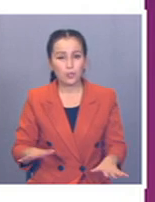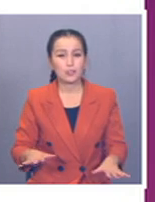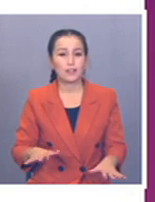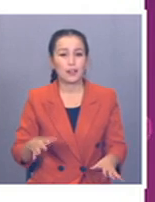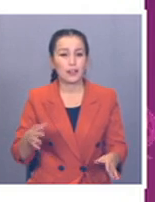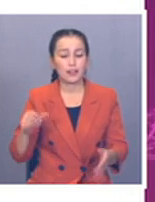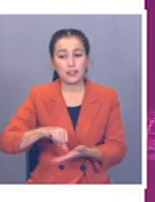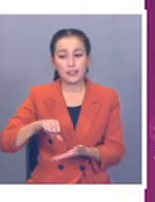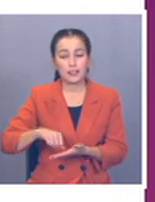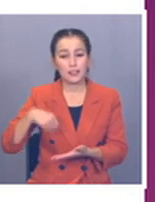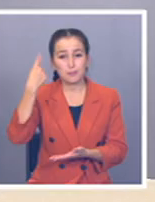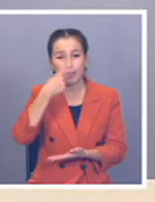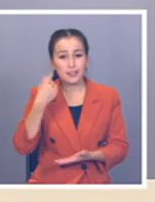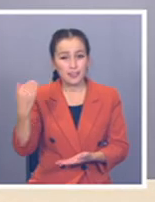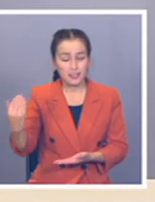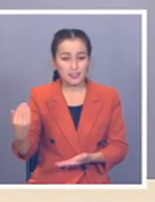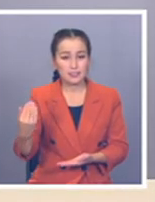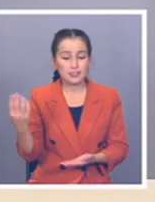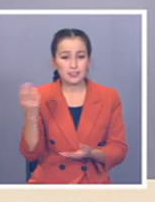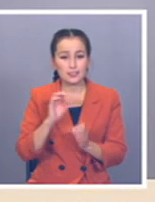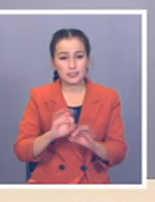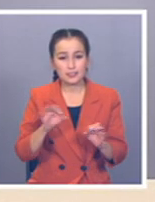бейнесін сипаттадыңыздар.